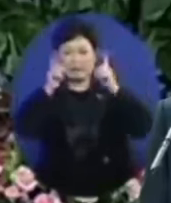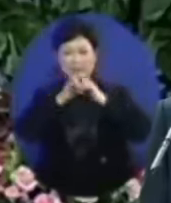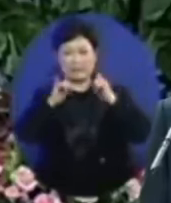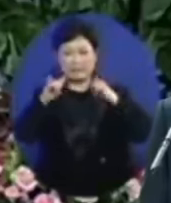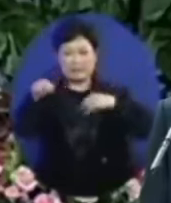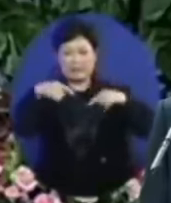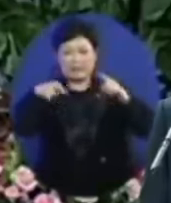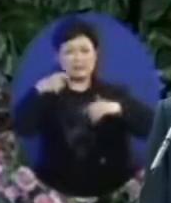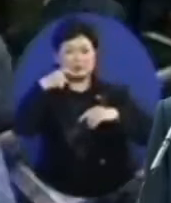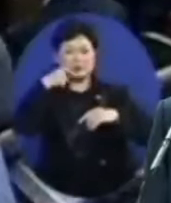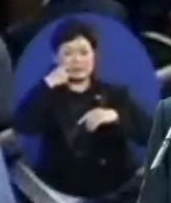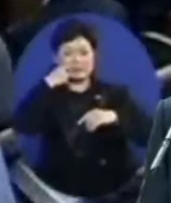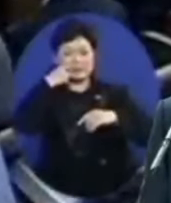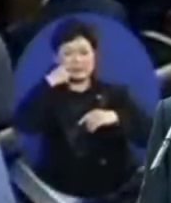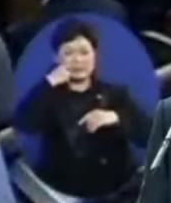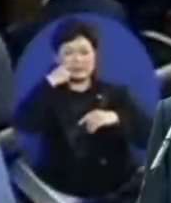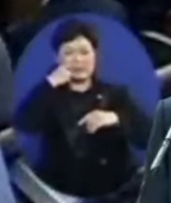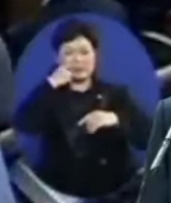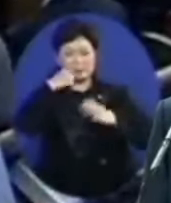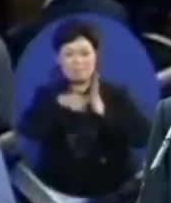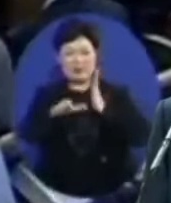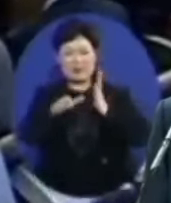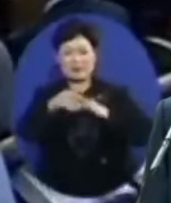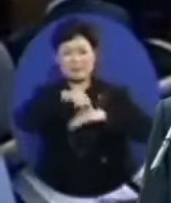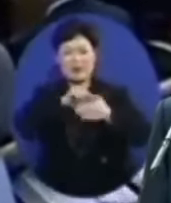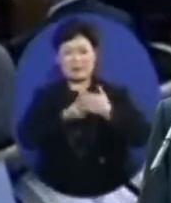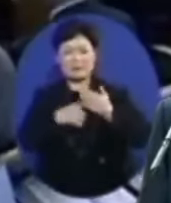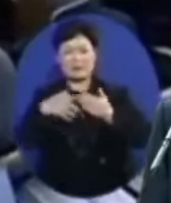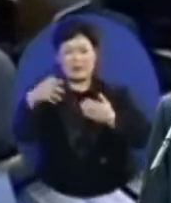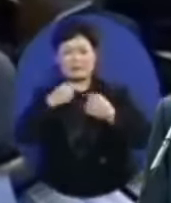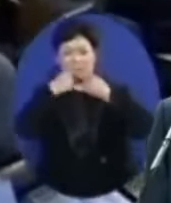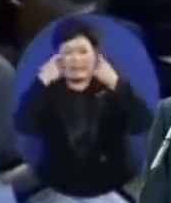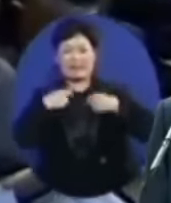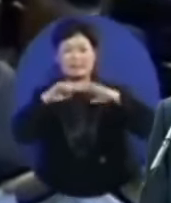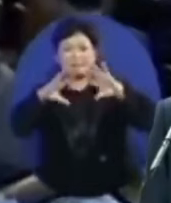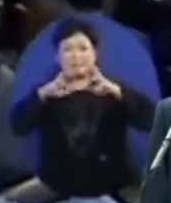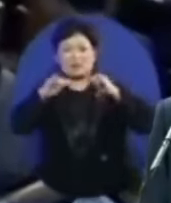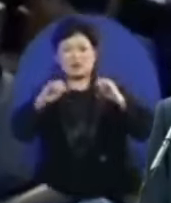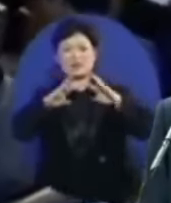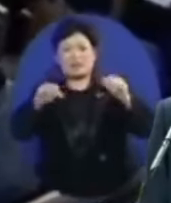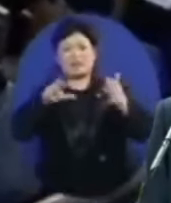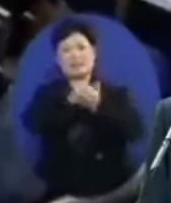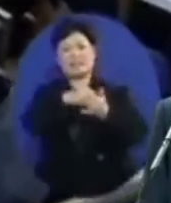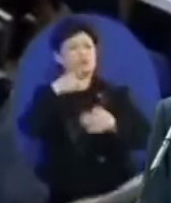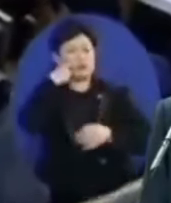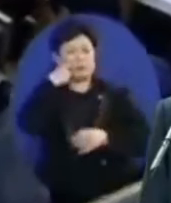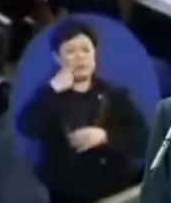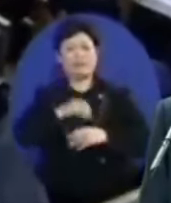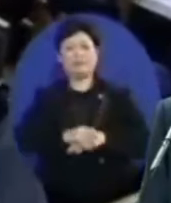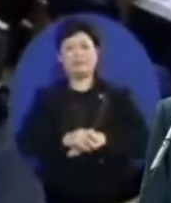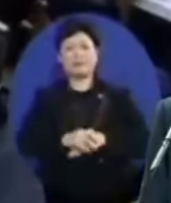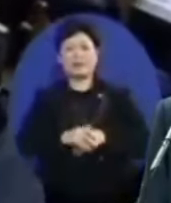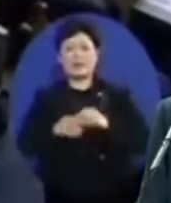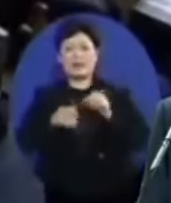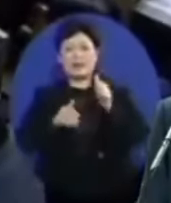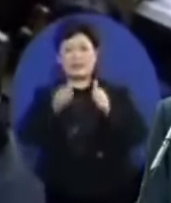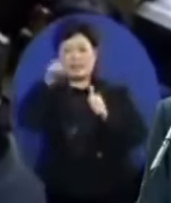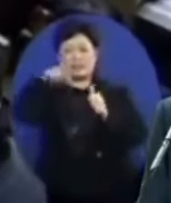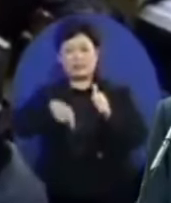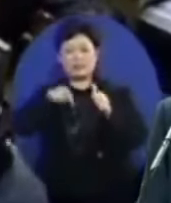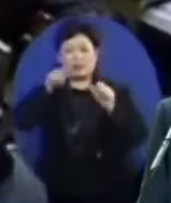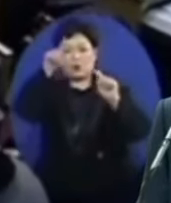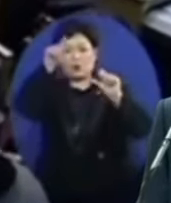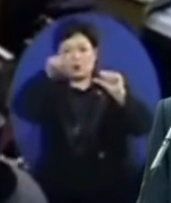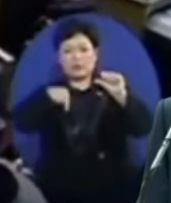다스릴 수 없는 그런 완악한 마음을 가진 개인이나 민족이 땅을 차지하지 않습니다. 히브리서 5장 8절로 9절에